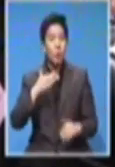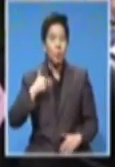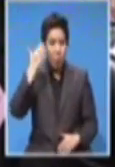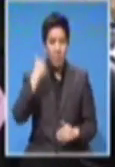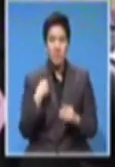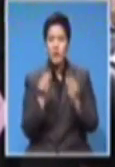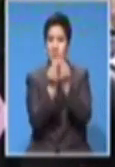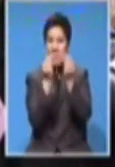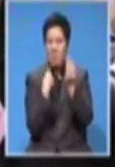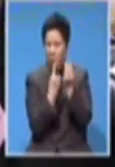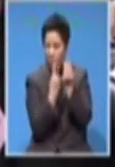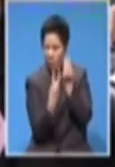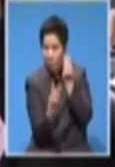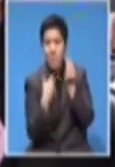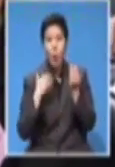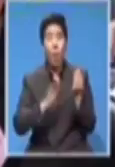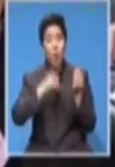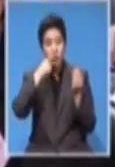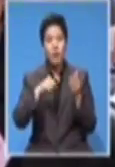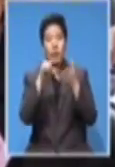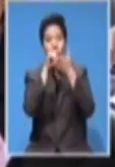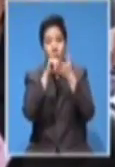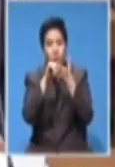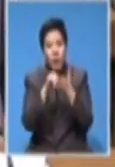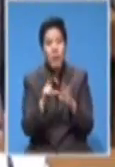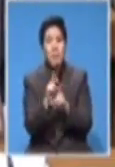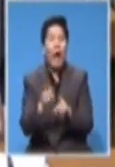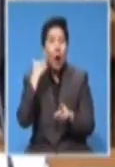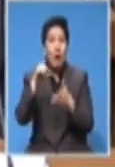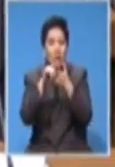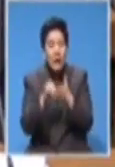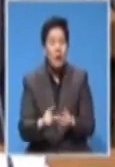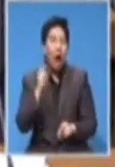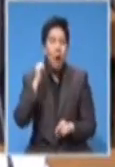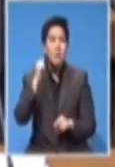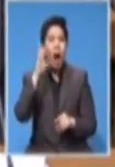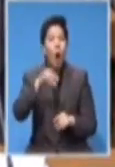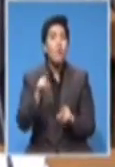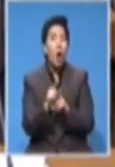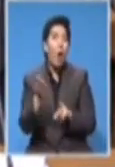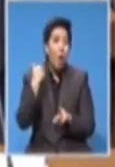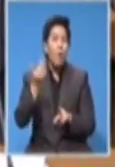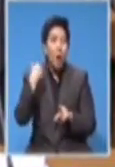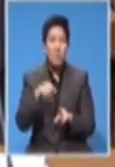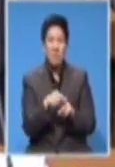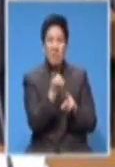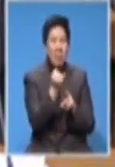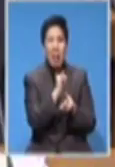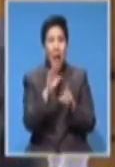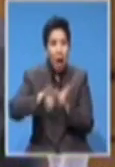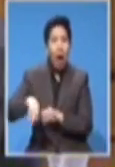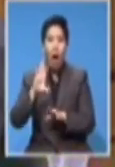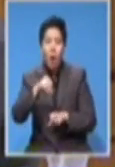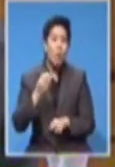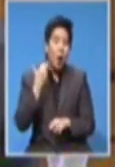บับแก้ไปแก้มาก็จะกลับไปที่เดิมอีกแล้วนะครับทุกคนก็ต้องการของเดิมคนนั้นก็ว่าดีคนนี้ก็ไม่ดีพรรคการเมือง